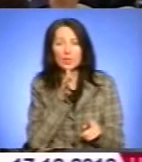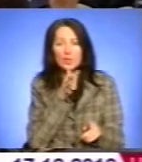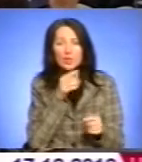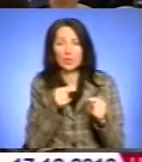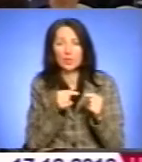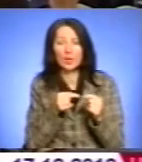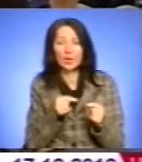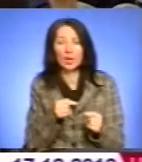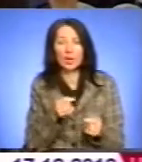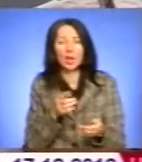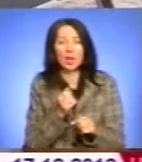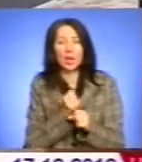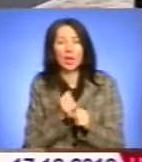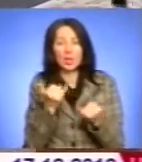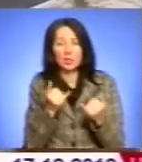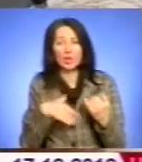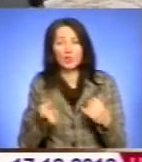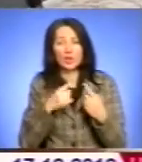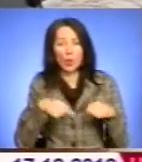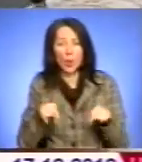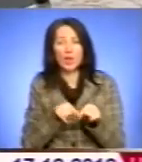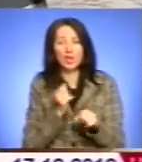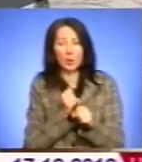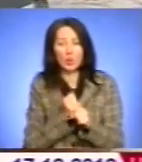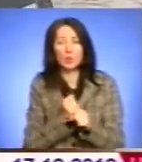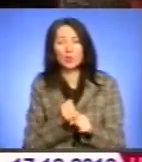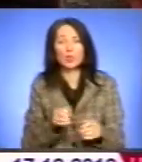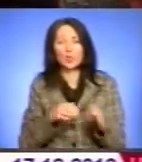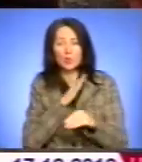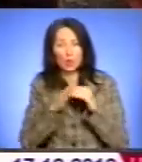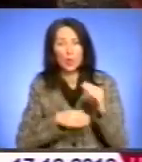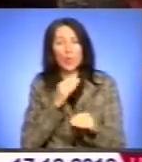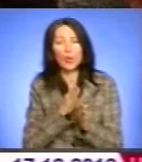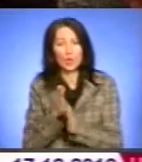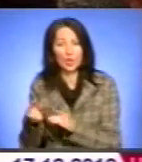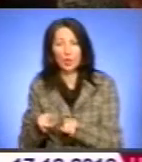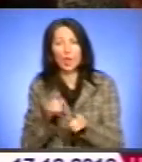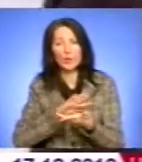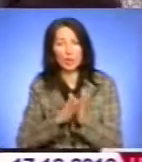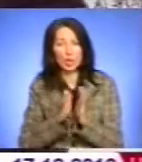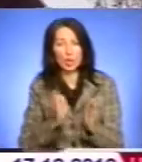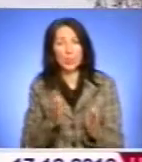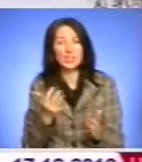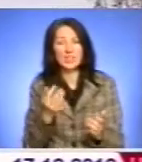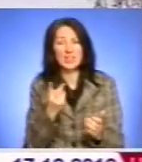та оперативний штаб працюють у цілодобовому режимі. Подібна ситуація в області була ще 10 років тому. Це